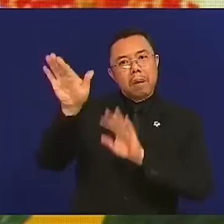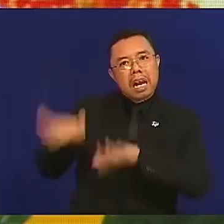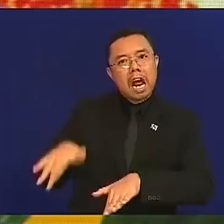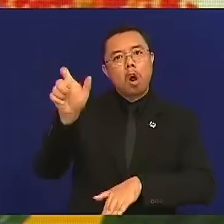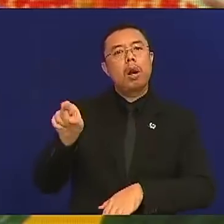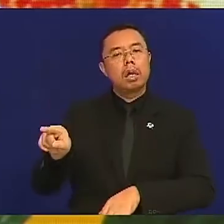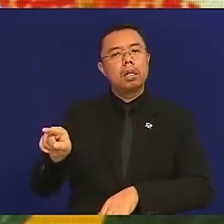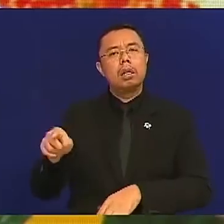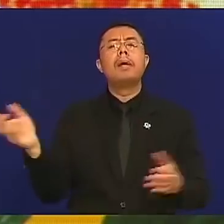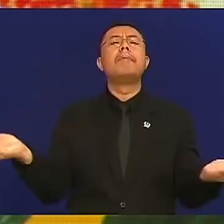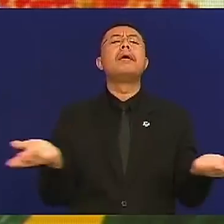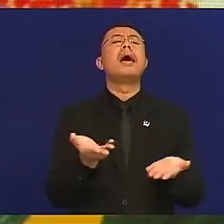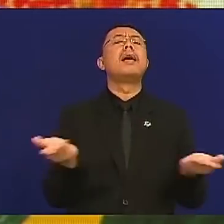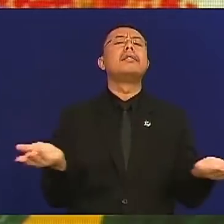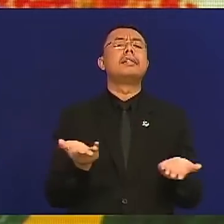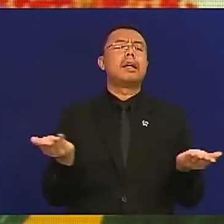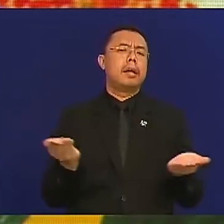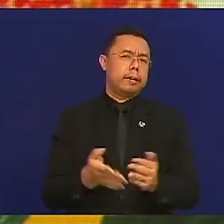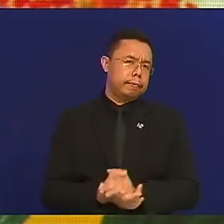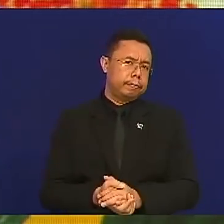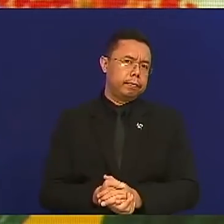orang. Biasa saja kali.